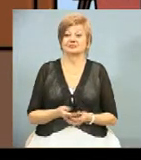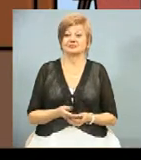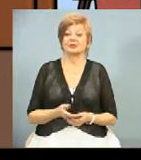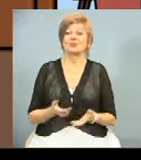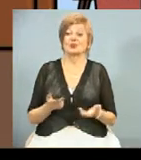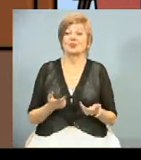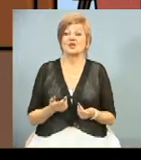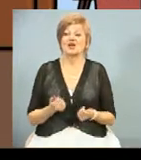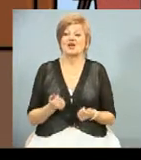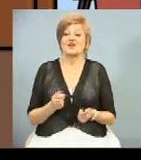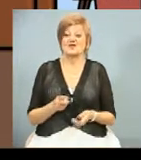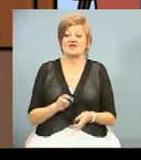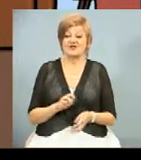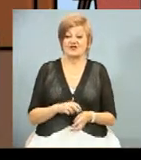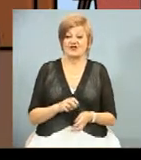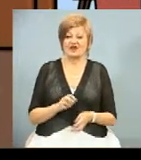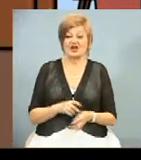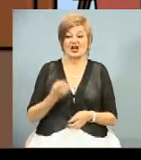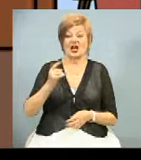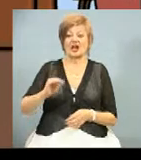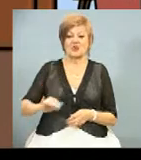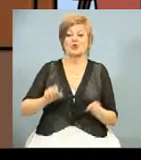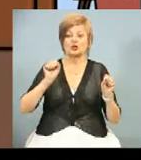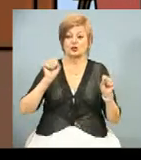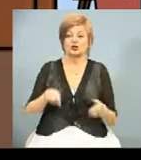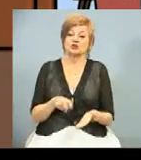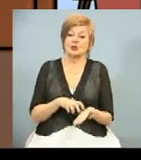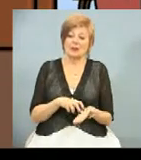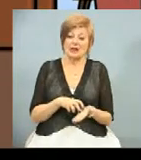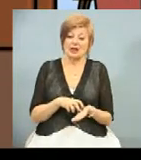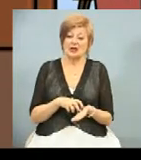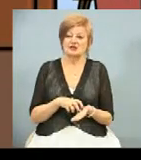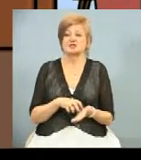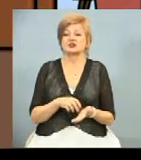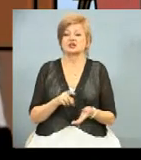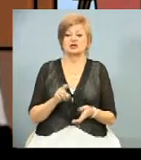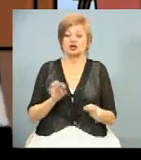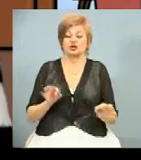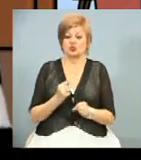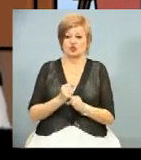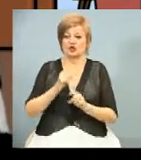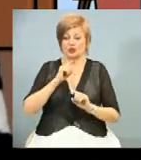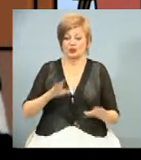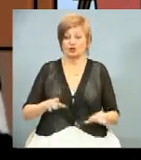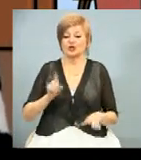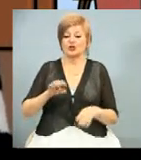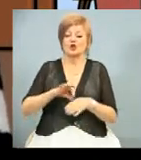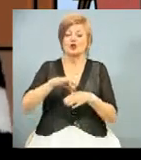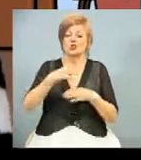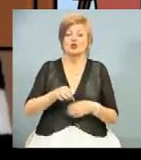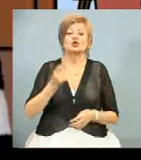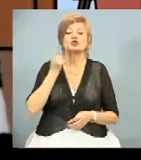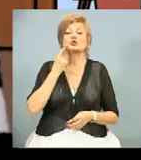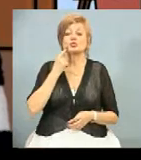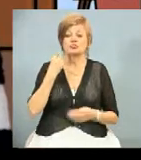потому что просто ребенок может бояться и их не будет делать. Они очень больно зубам